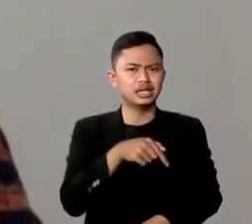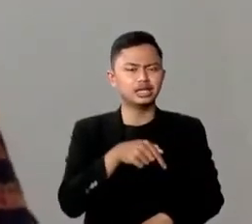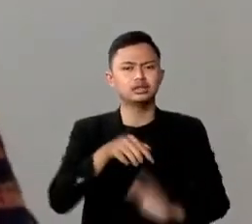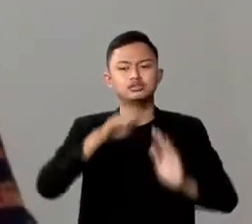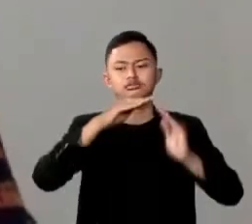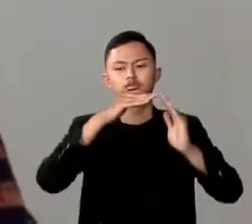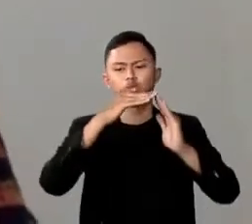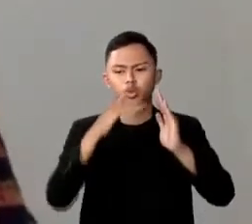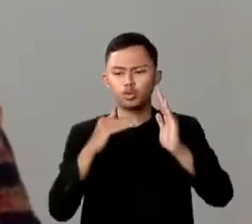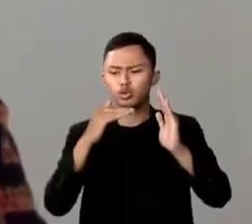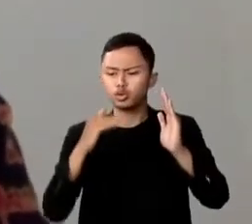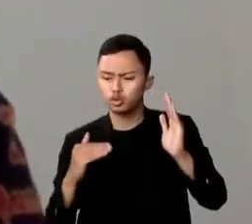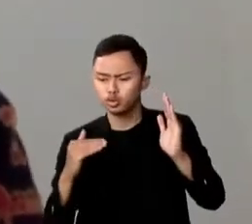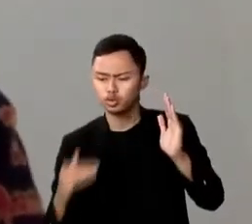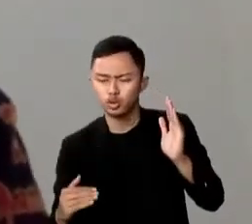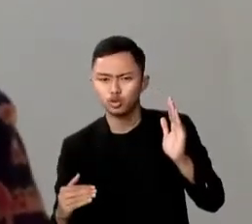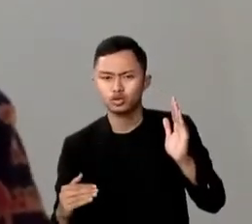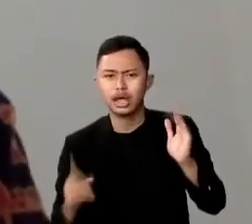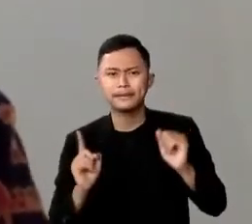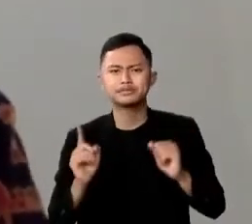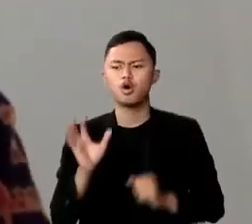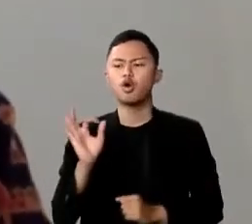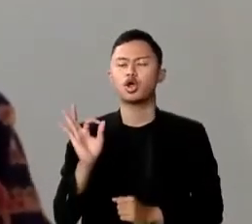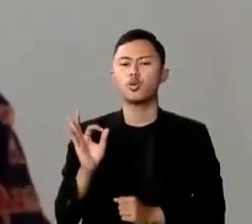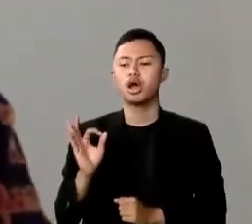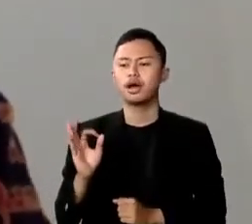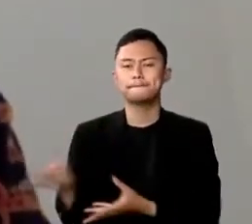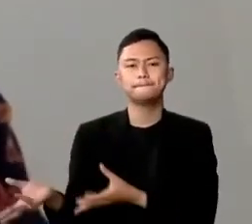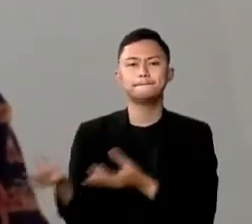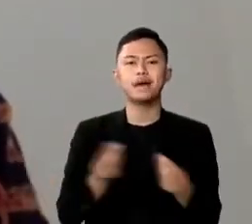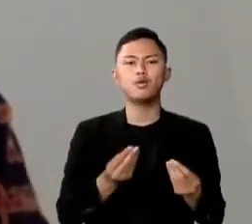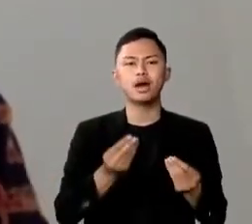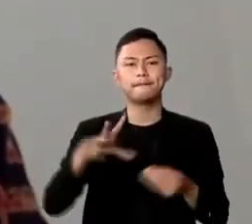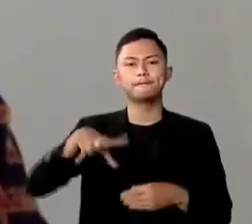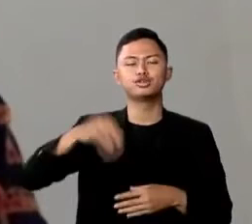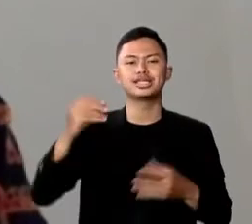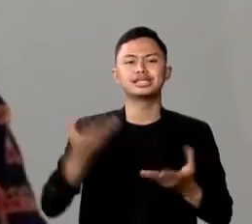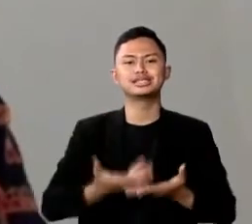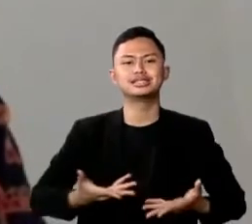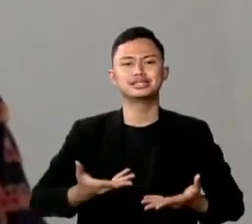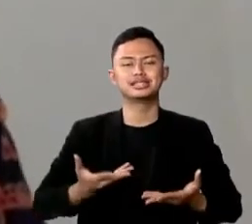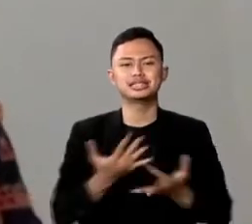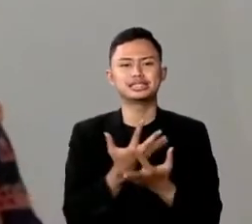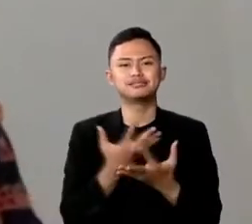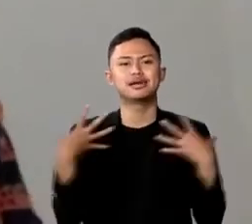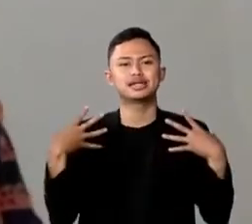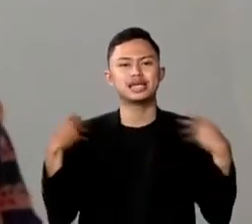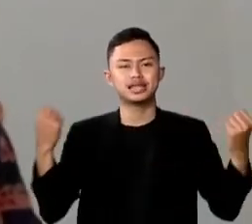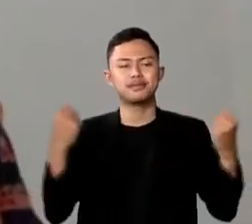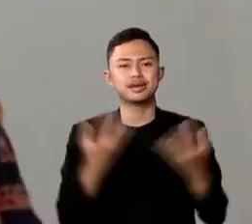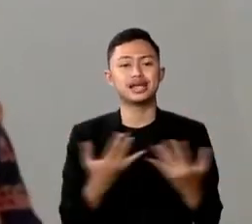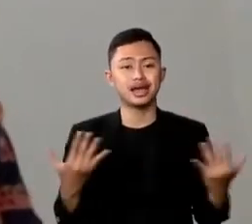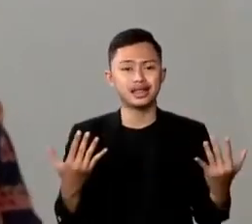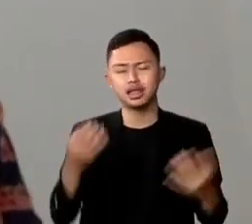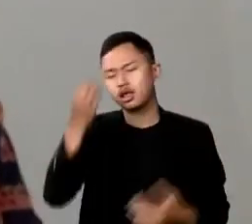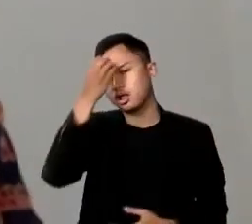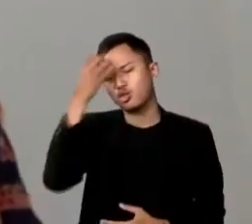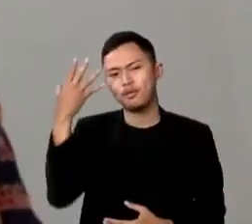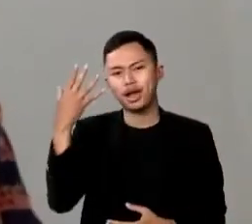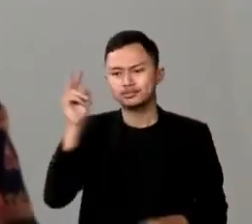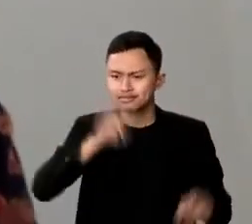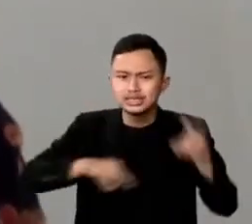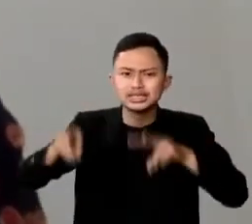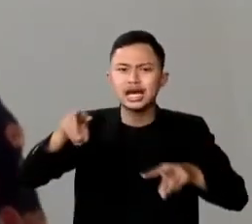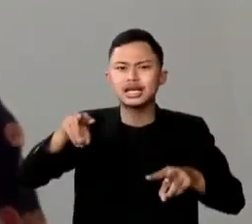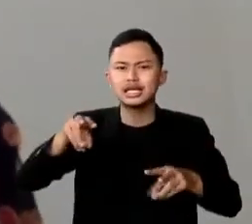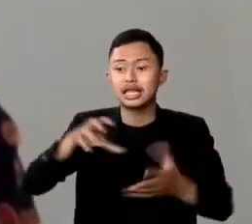turun-turun turunnya Kenapa tadi karena orang tua takut membawa ke pusat layanan kesehatan Cari tempat vaksinasi yang